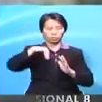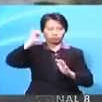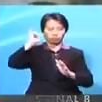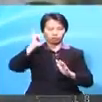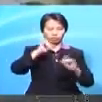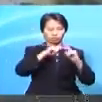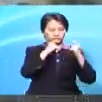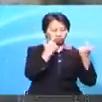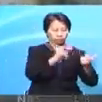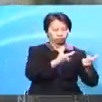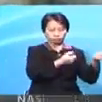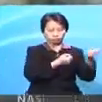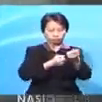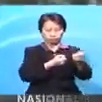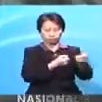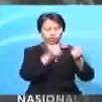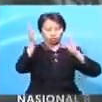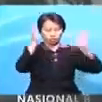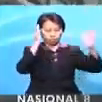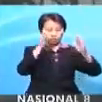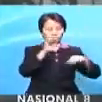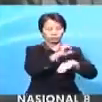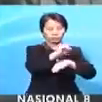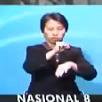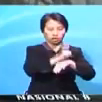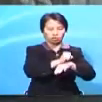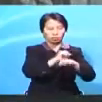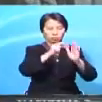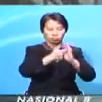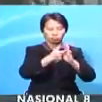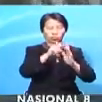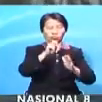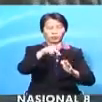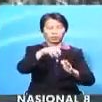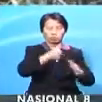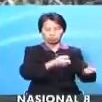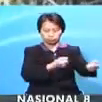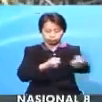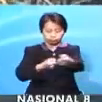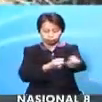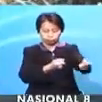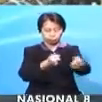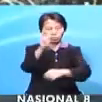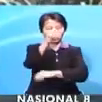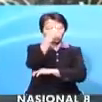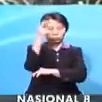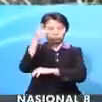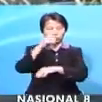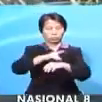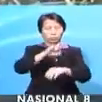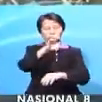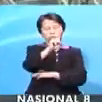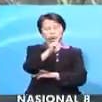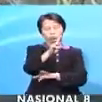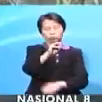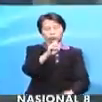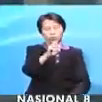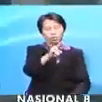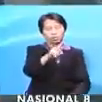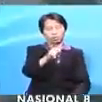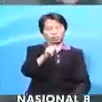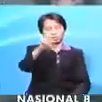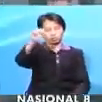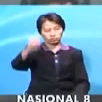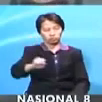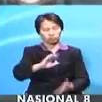pemadam api Indonesia Malaysia dan Singapura memuliakan operasi memadam kebakaran hutan di Sumatera Selatan yang menjadi